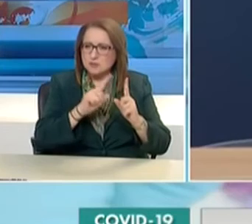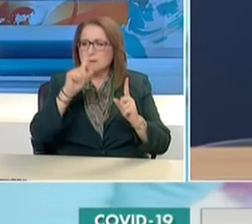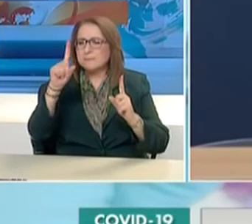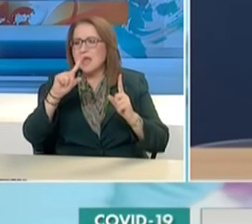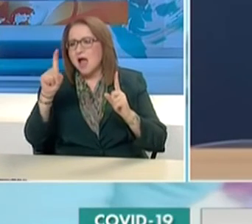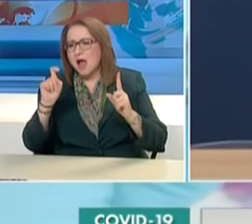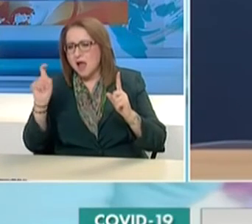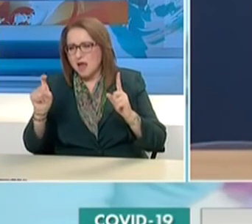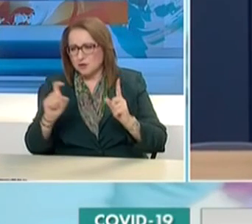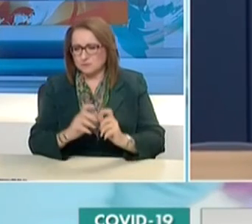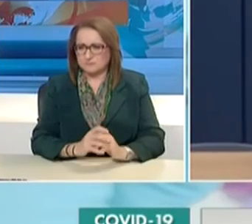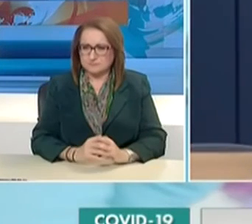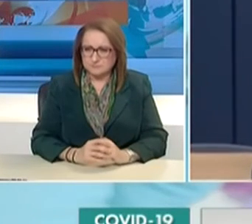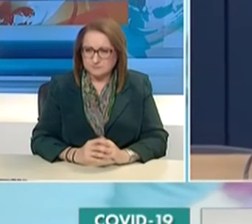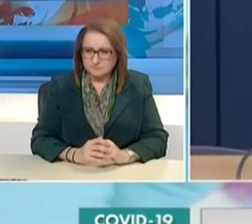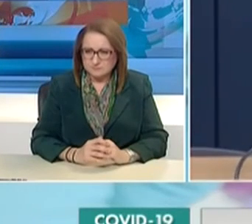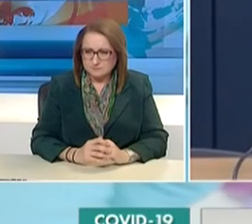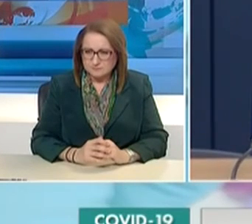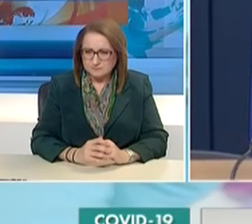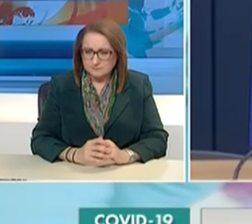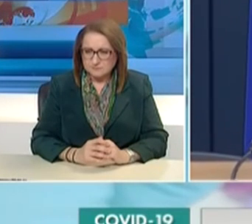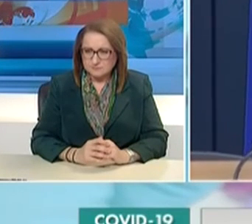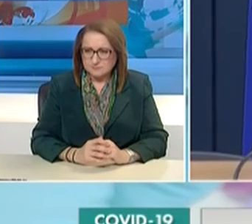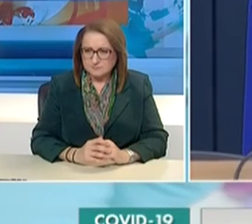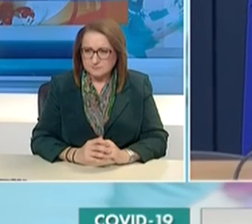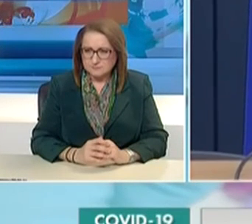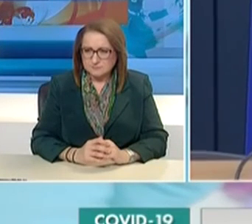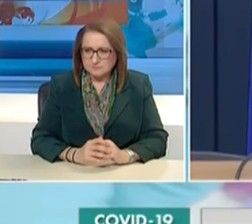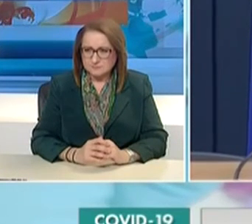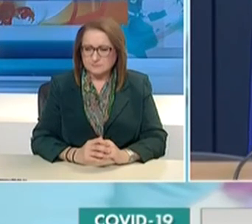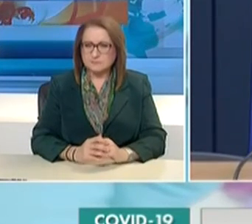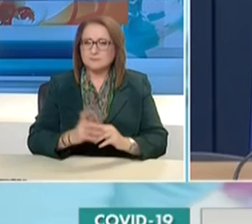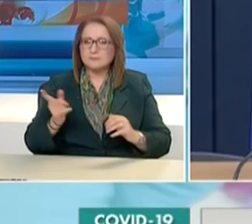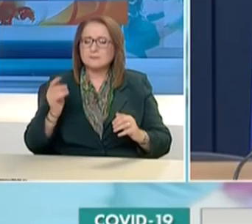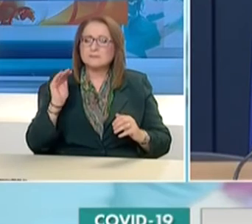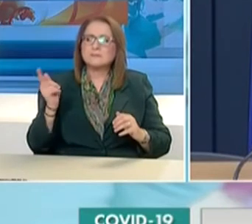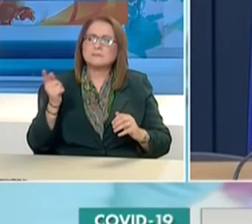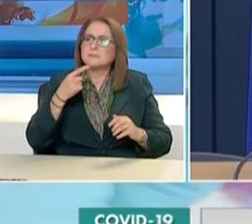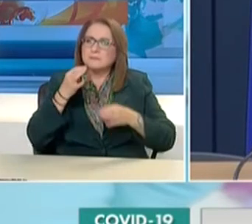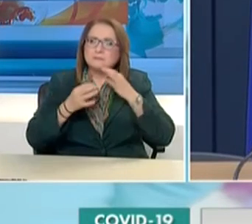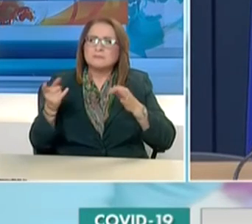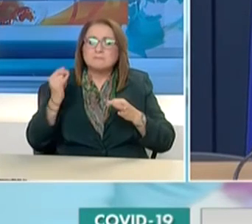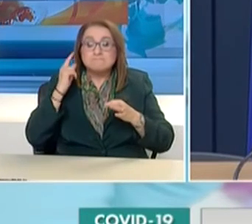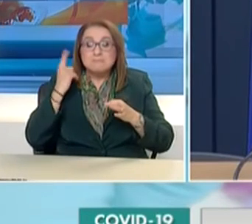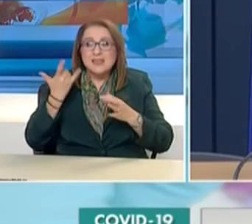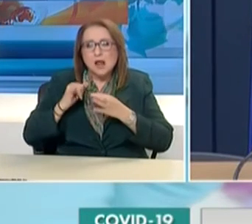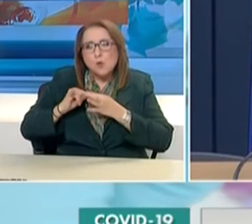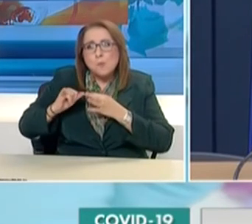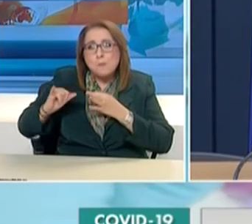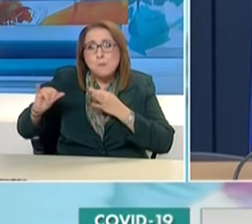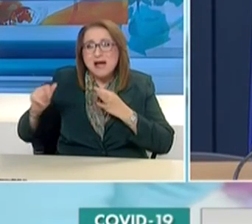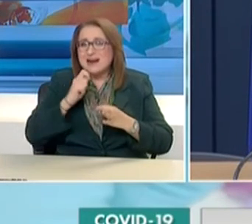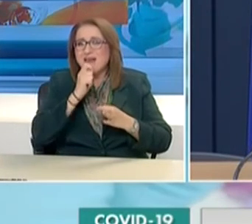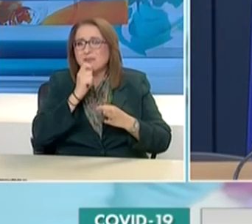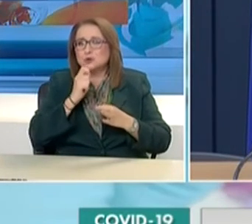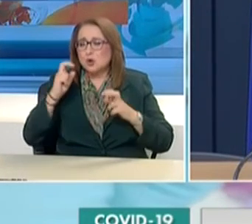και αφορμή με την απάντηση που δώσατε στη συνάδελφο για τα ταξίδια. Θέλω να ρωτήσω αν, όπως καταλάβαμε τουλάχιστον και από